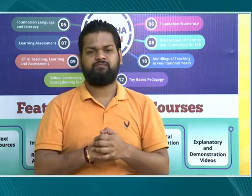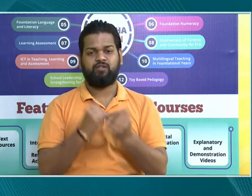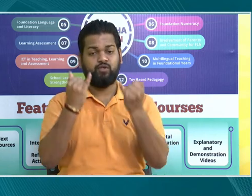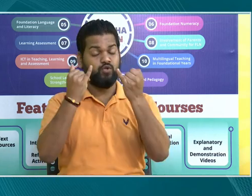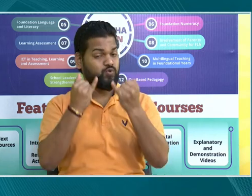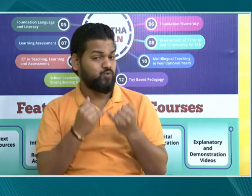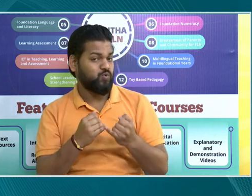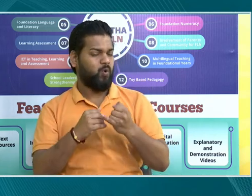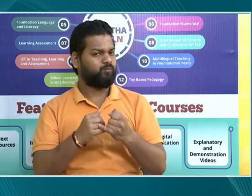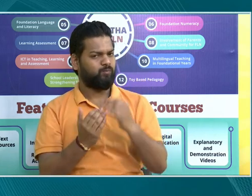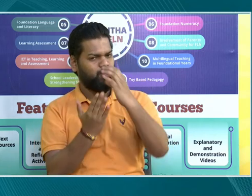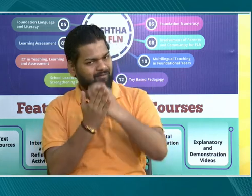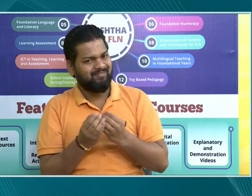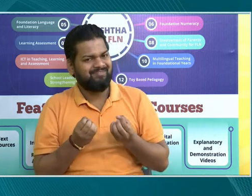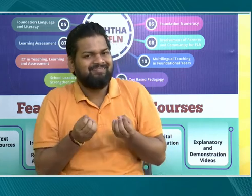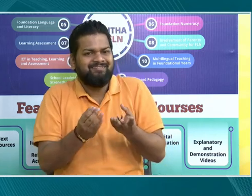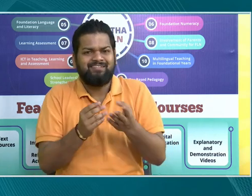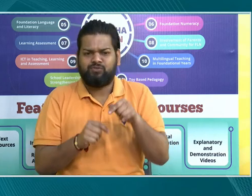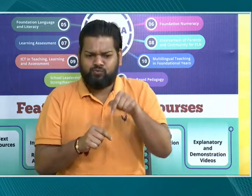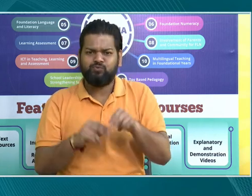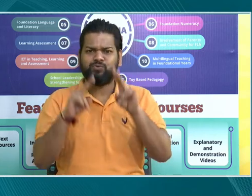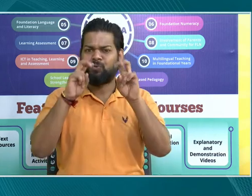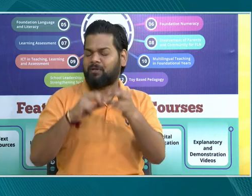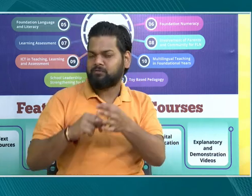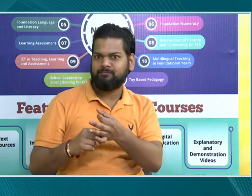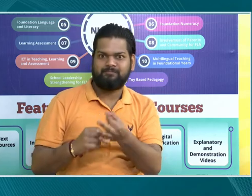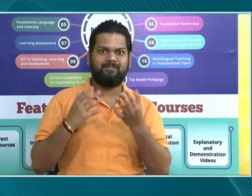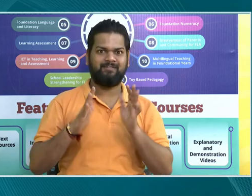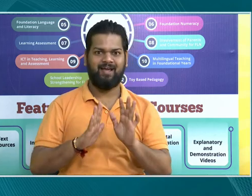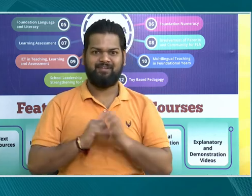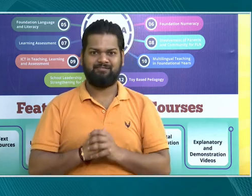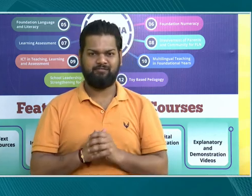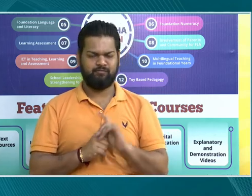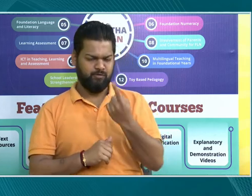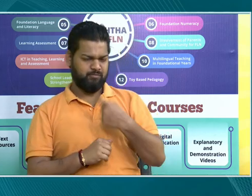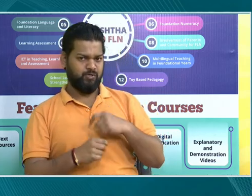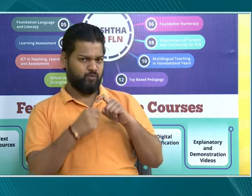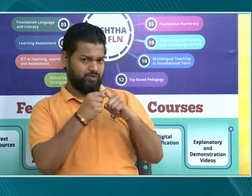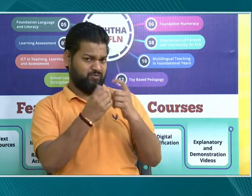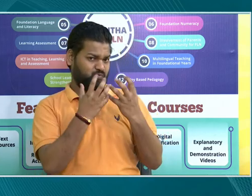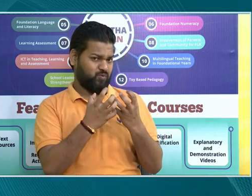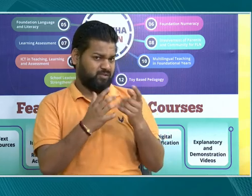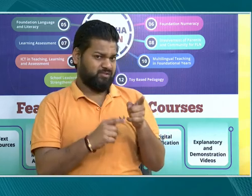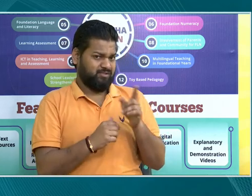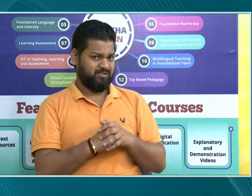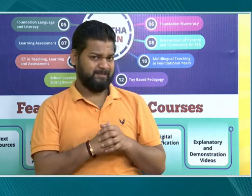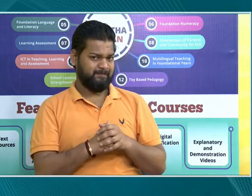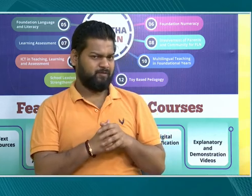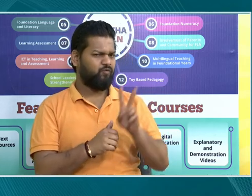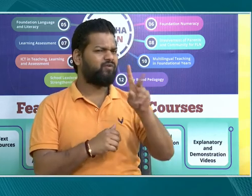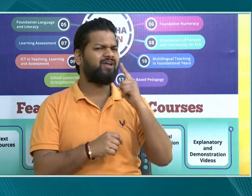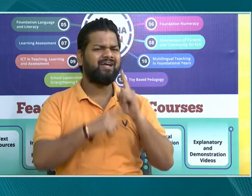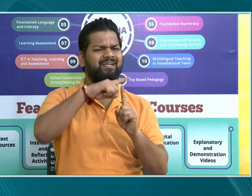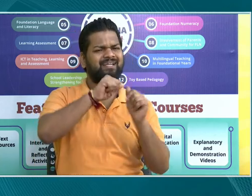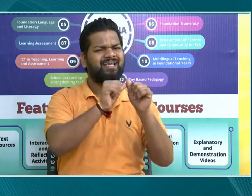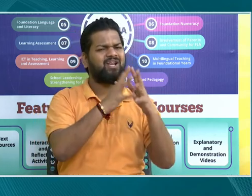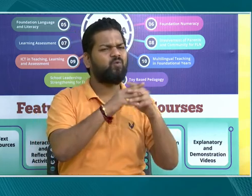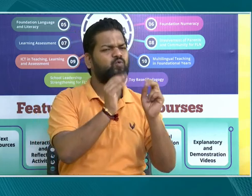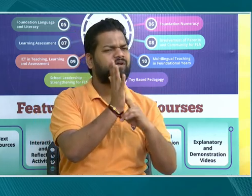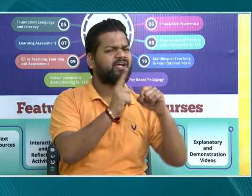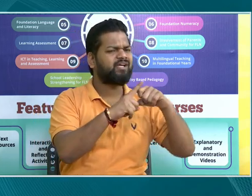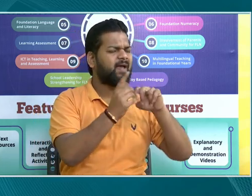इज वेरी नो यूनिक आई वुड लाइक टू आस्क हर माय फर्स्ट क्वेश्चन दैट इज व्हाट एग्जैक्टली इज वीटा वॉन्क एंड